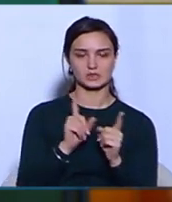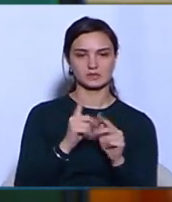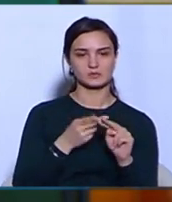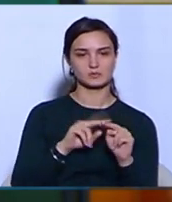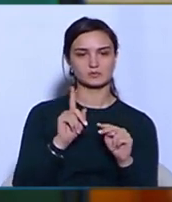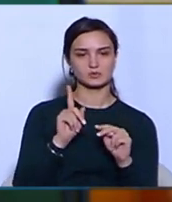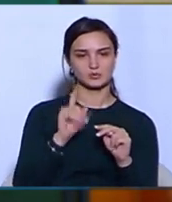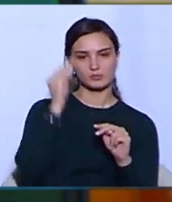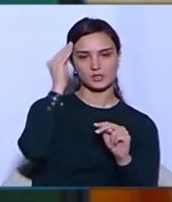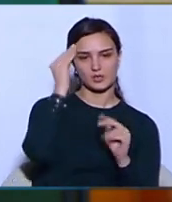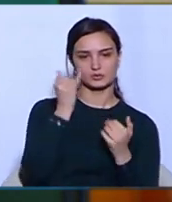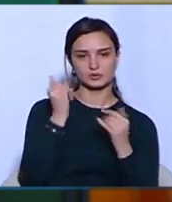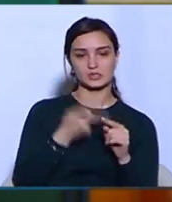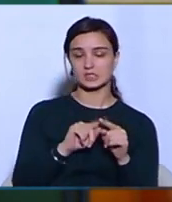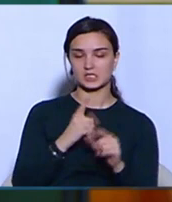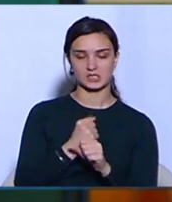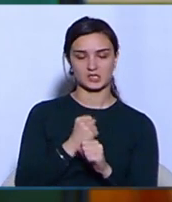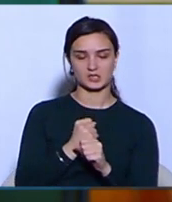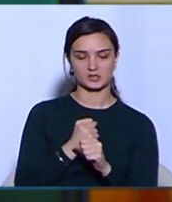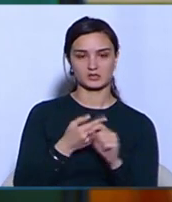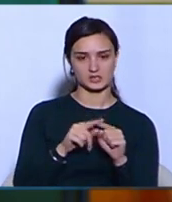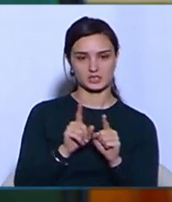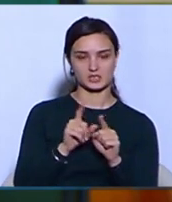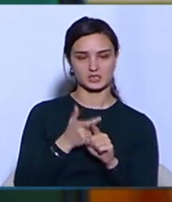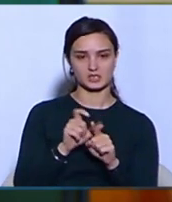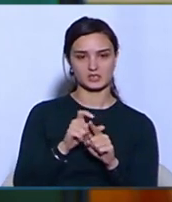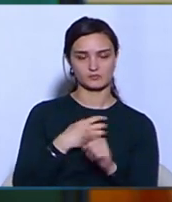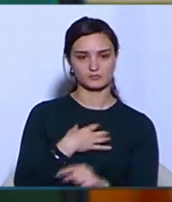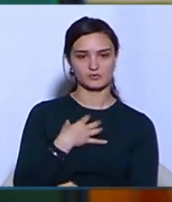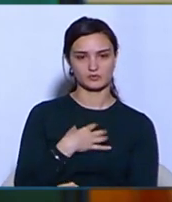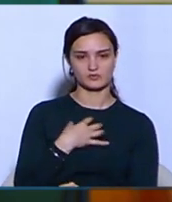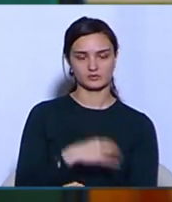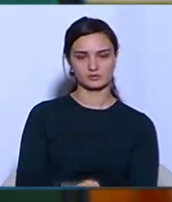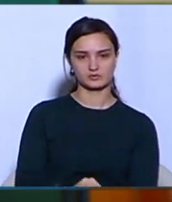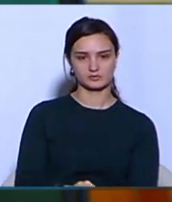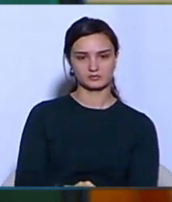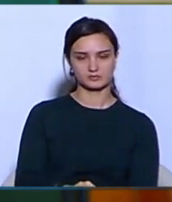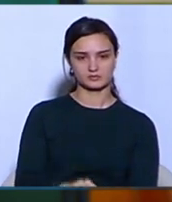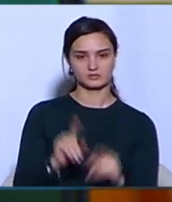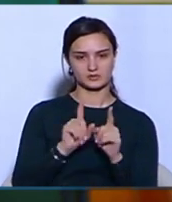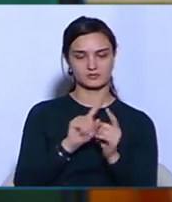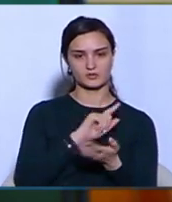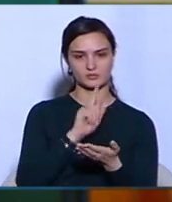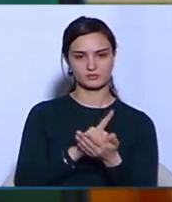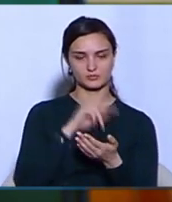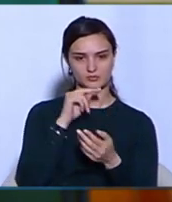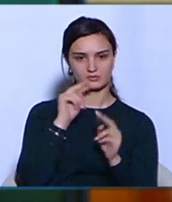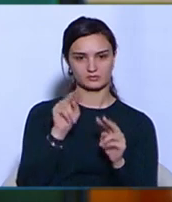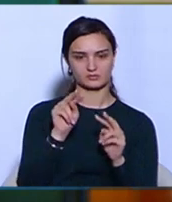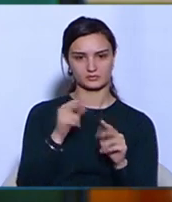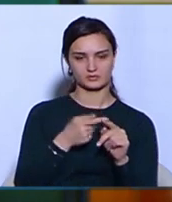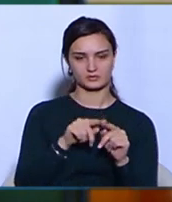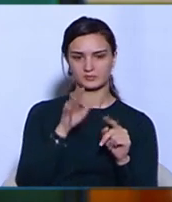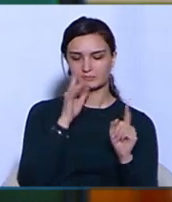იმისთვის, რომ გაუზიაროს ის, რაც გააკეთა, ვთქვათ. ესეც ძალიან გასათვალისწინებელია. ასევე აუცილებლად უნდა მივაქციოთ ყურადღება, იცით,